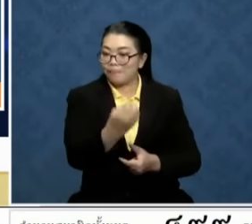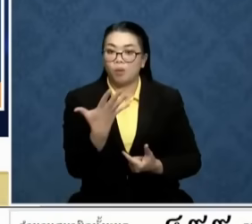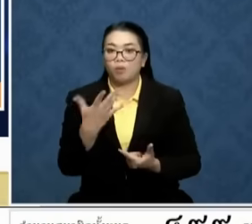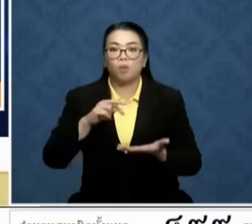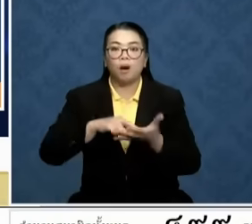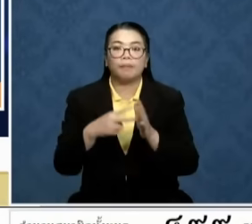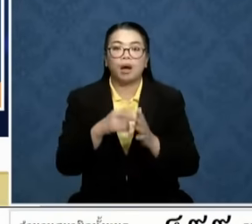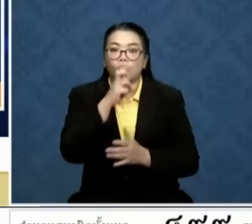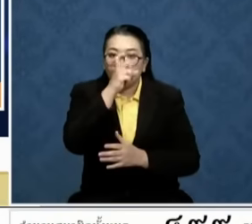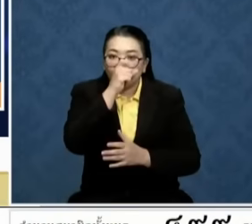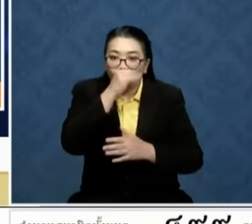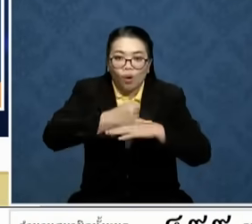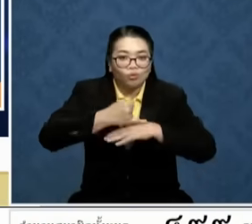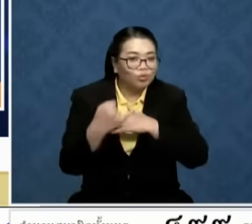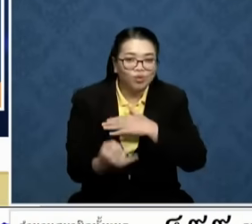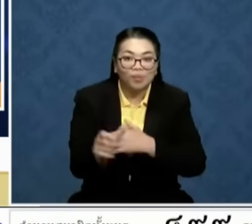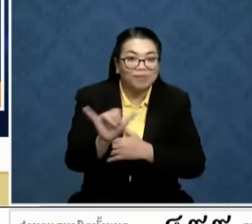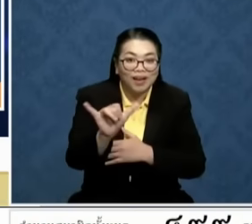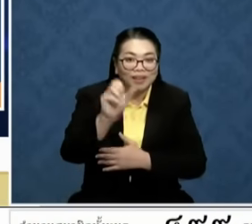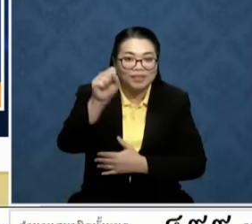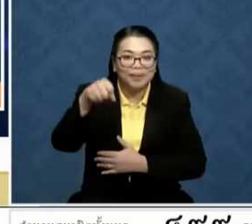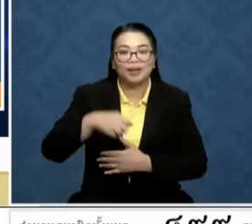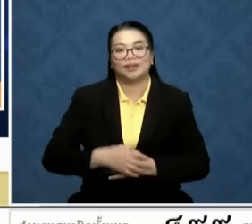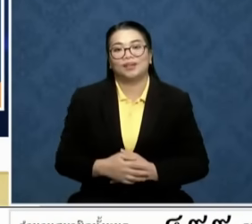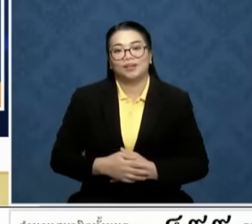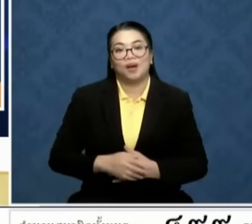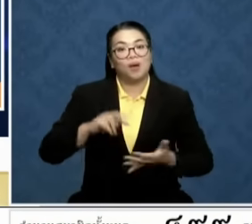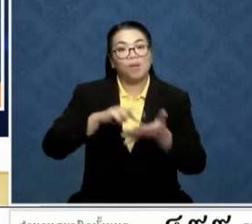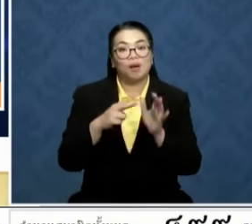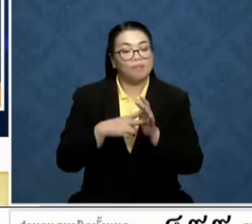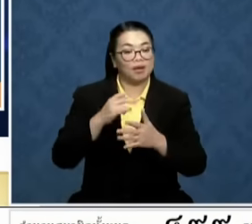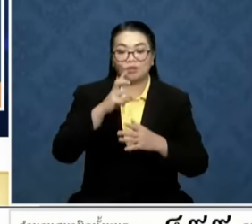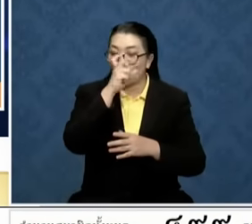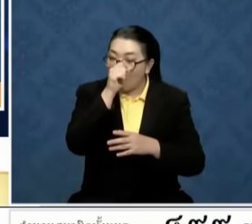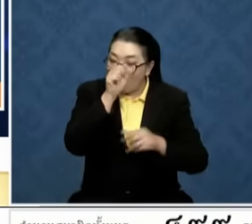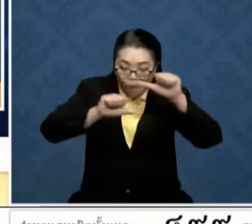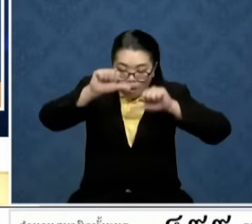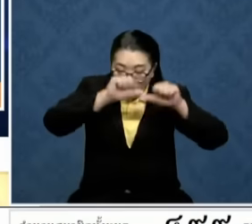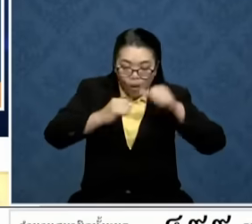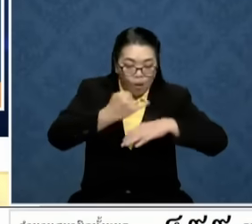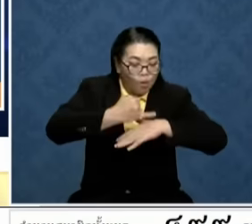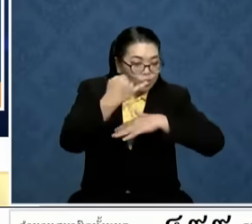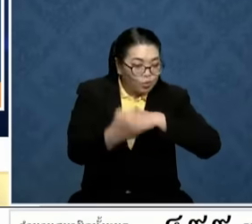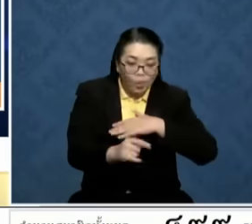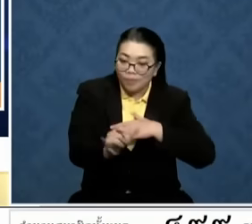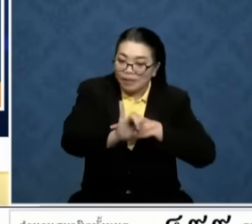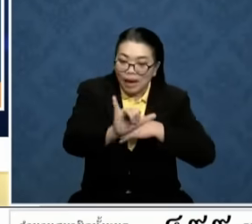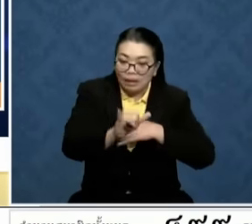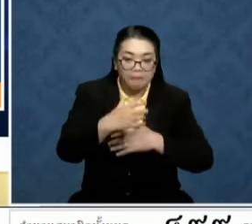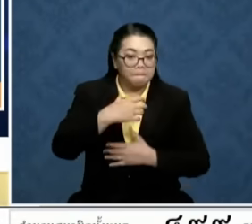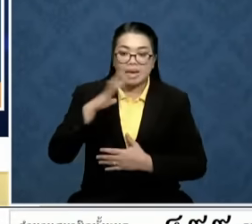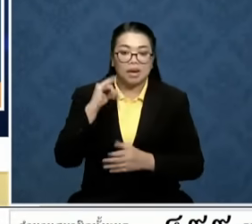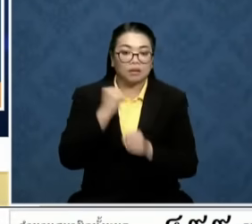สิ้นสุดการทดลองหรือเปล่าหากผลการศึกษาไม่เป็นไปตามเป้าหมายและไม่อยากจะทำ